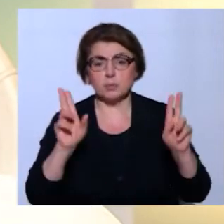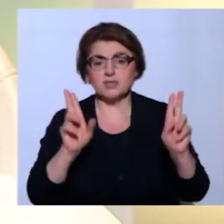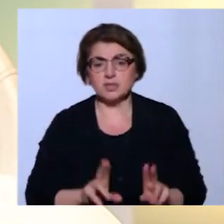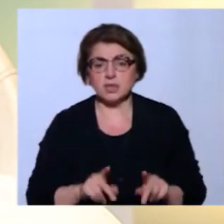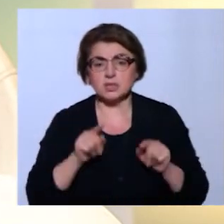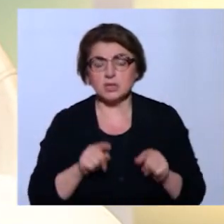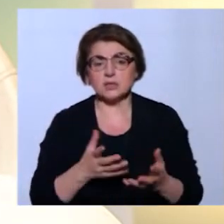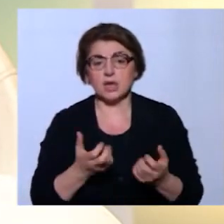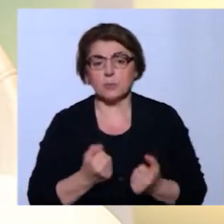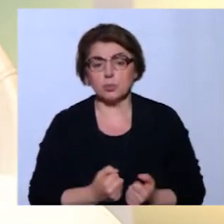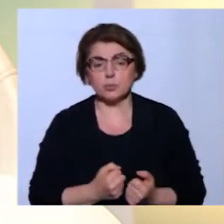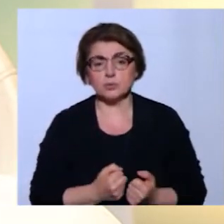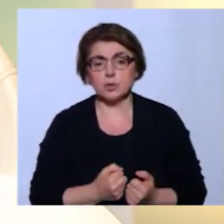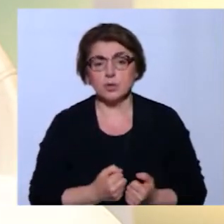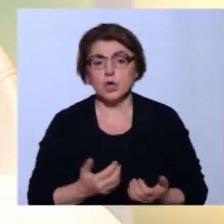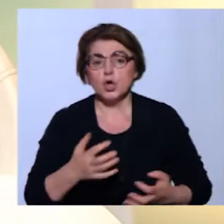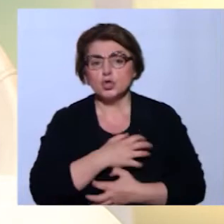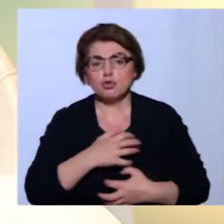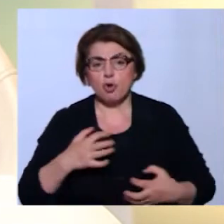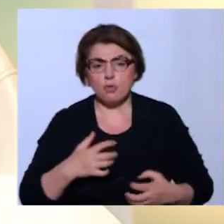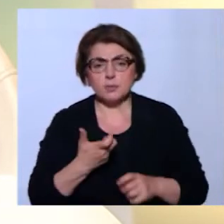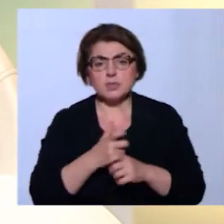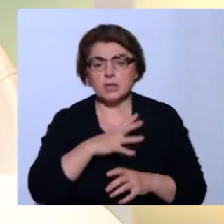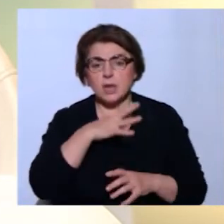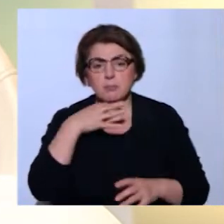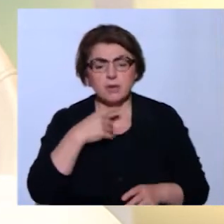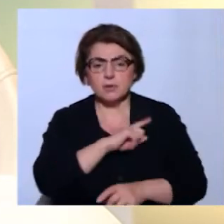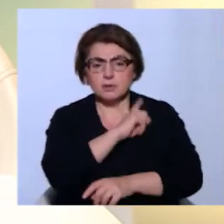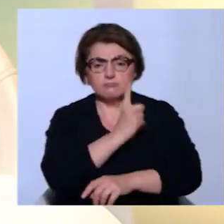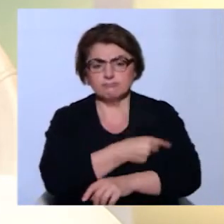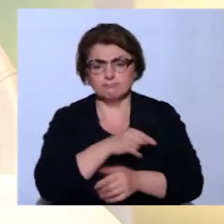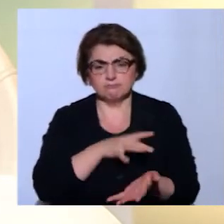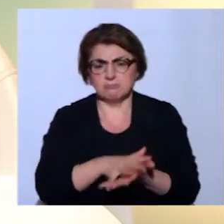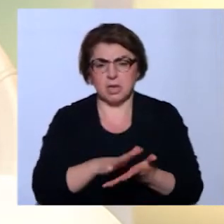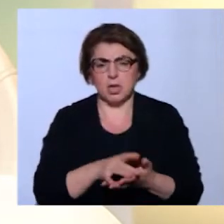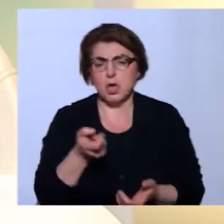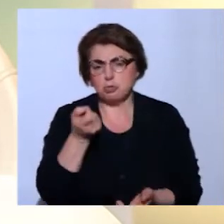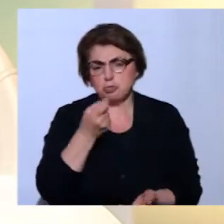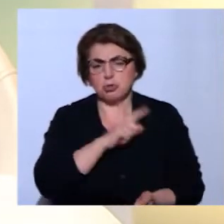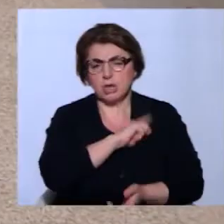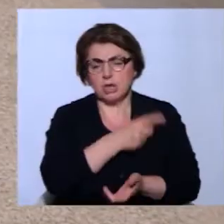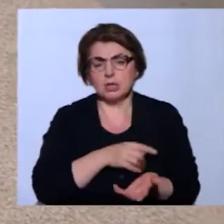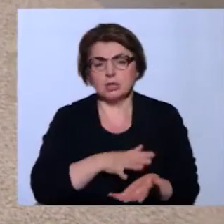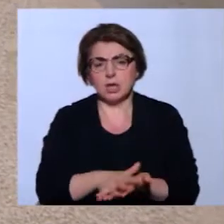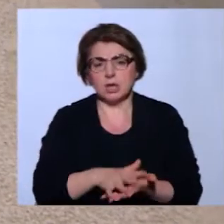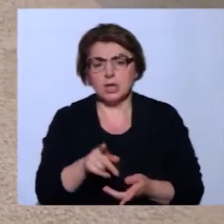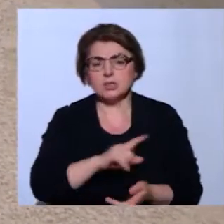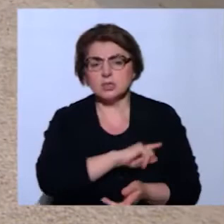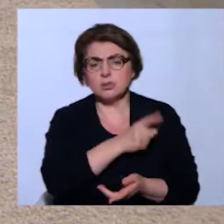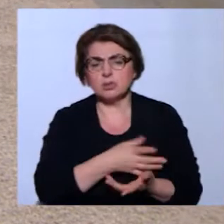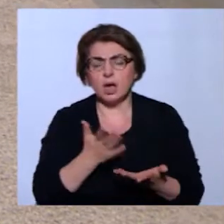განაპირობებს იმას, რომ ცხოველებს ძალიან ბევრი ენერგია არ ეხარჯებათ. ცოტა ენერგია ეხარჯებათ, ძირითადად ეს